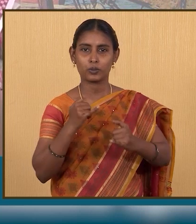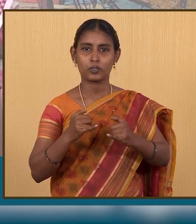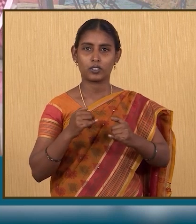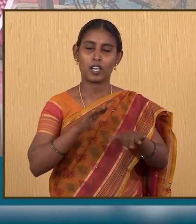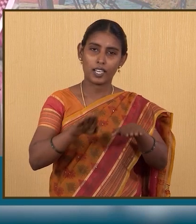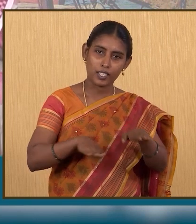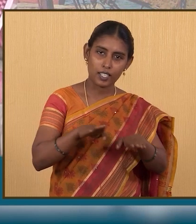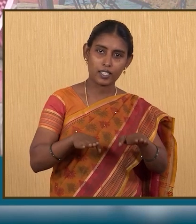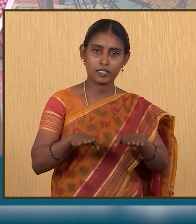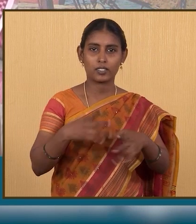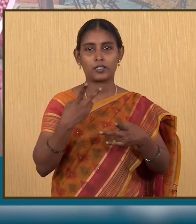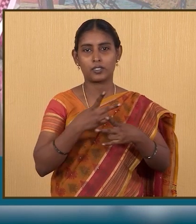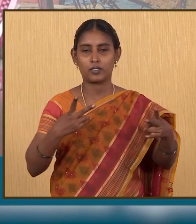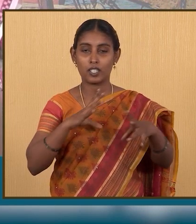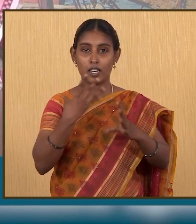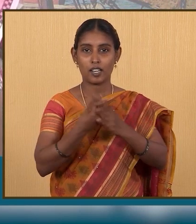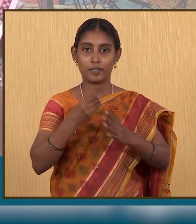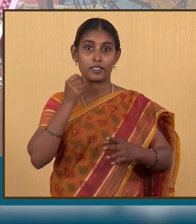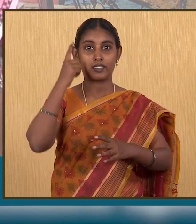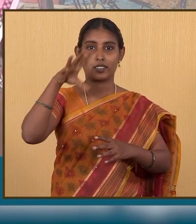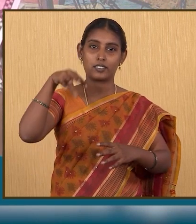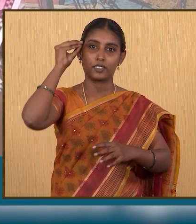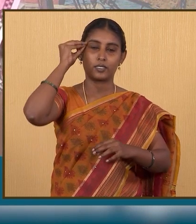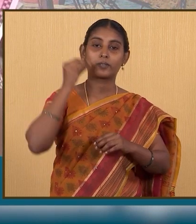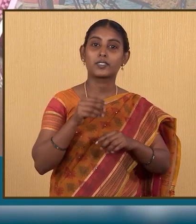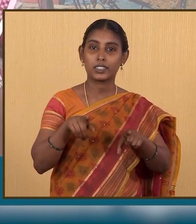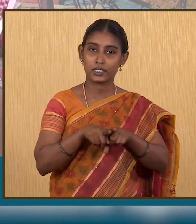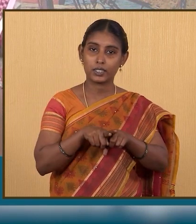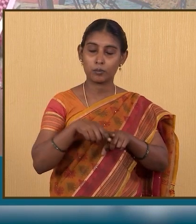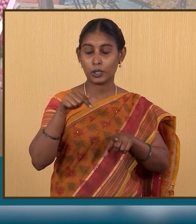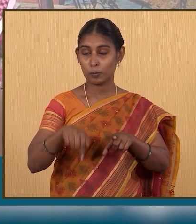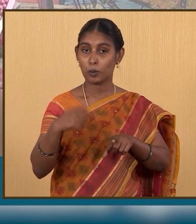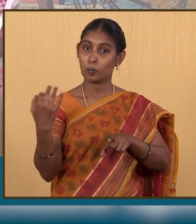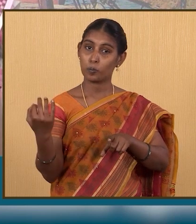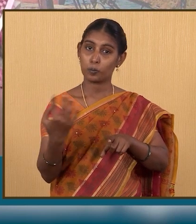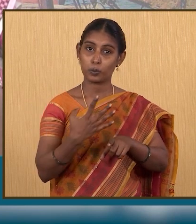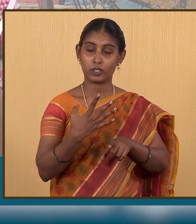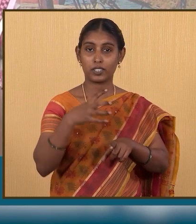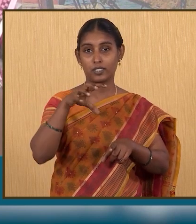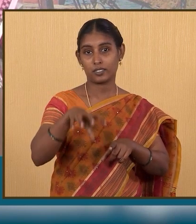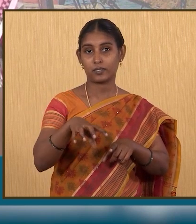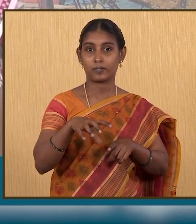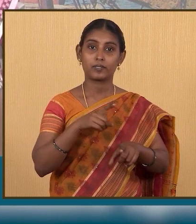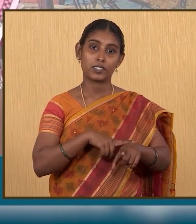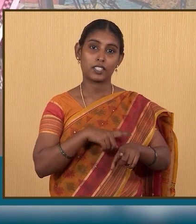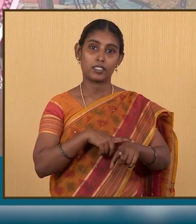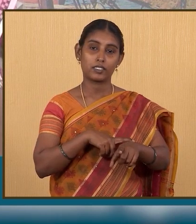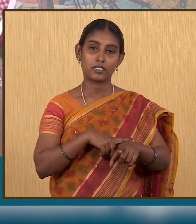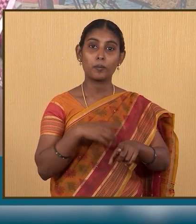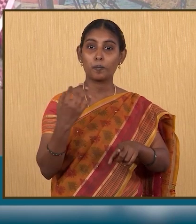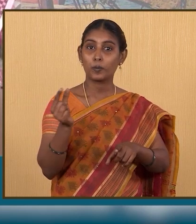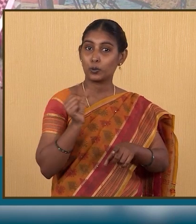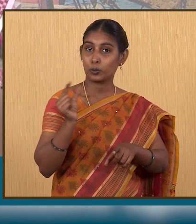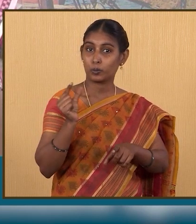முறை கலாச்சாரம் இதெல்லாம் நம்ம தெரிஞ்சுக்கிறோம் இல்லையா. அது மாதிரி இப்போ நவீன காலத்தில் என்ன பயன்பாட்டு